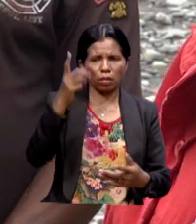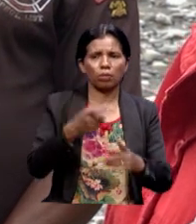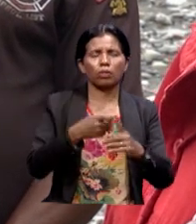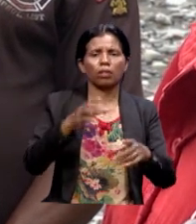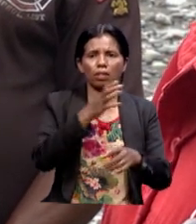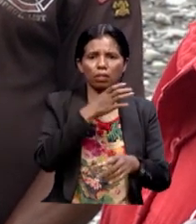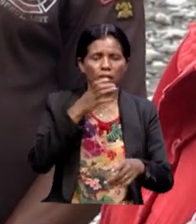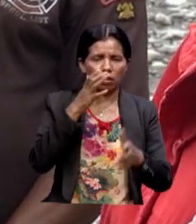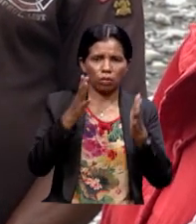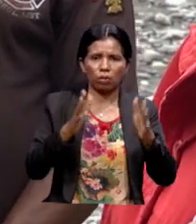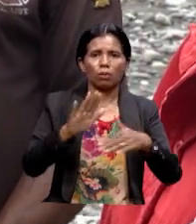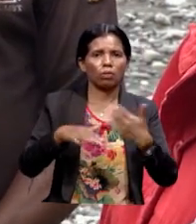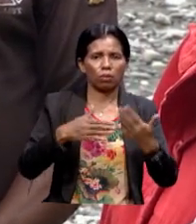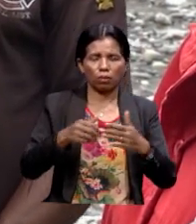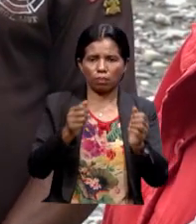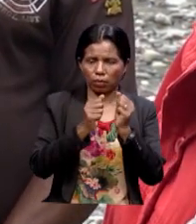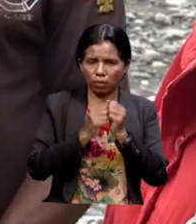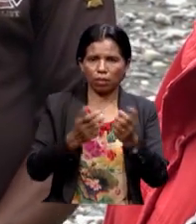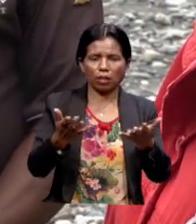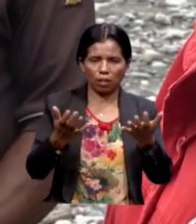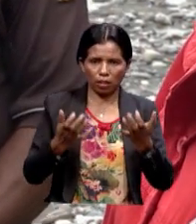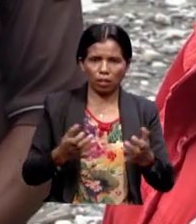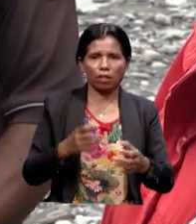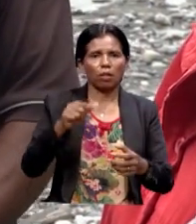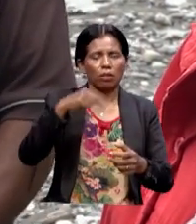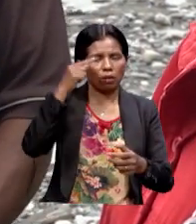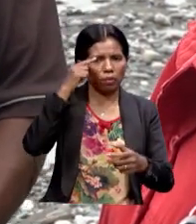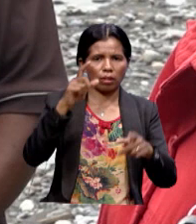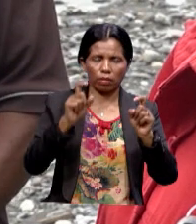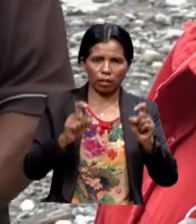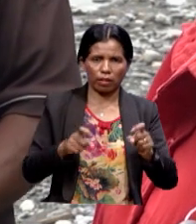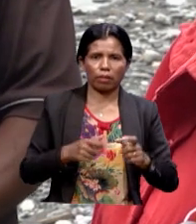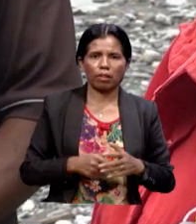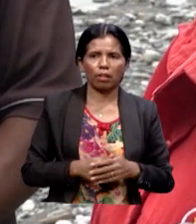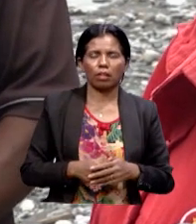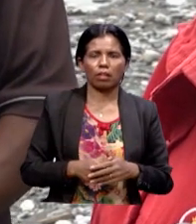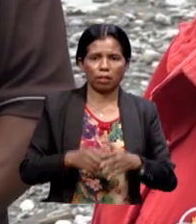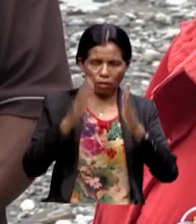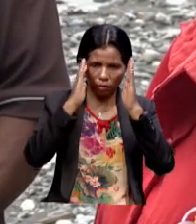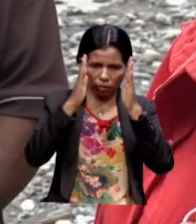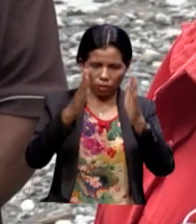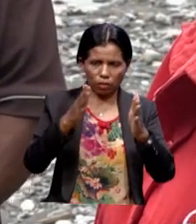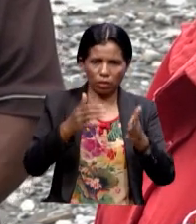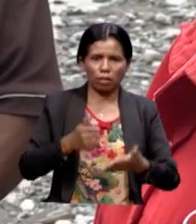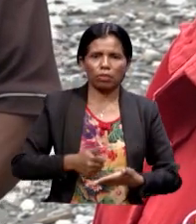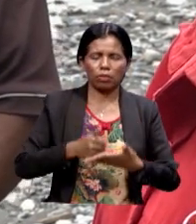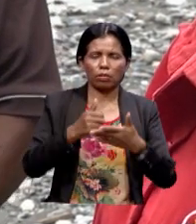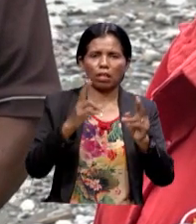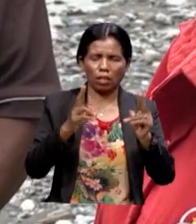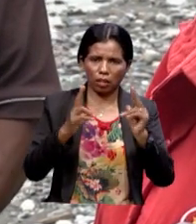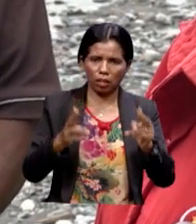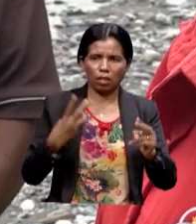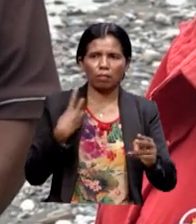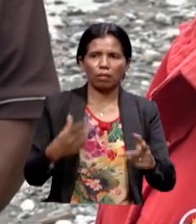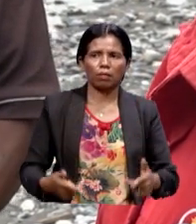agrikultor hututu hamutu hakara kreat mai juminus gubernu tengi ser taumatan sedu ituan para amni